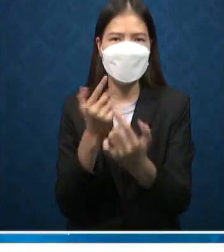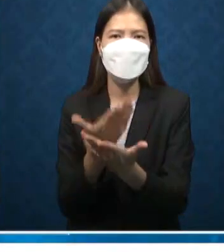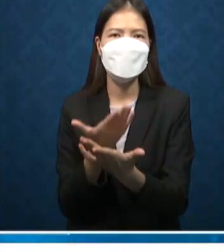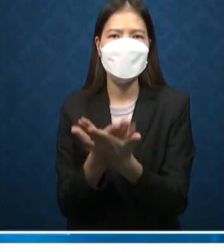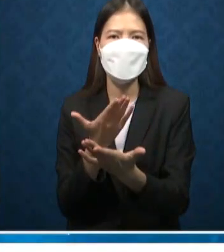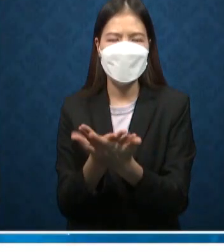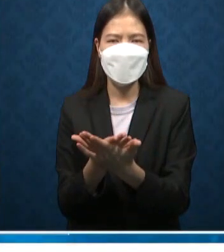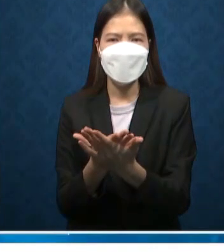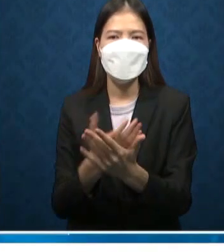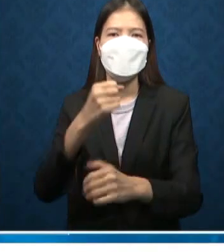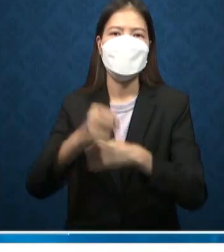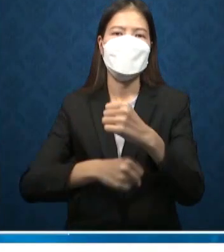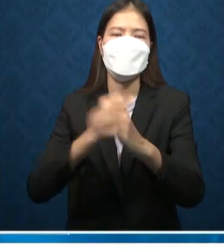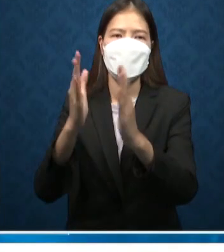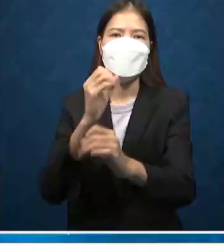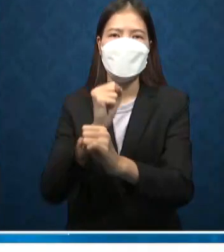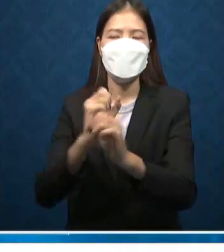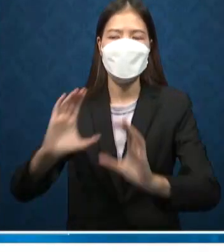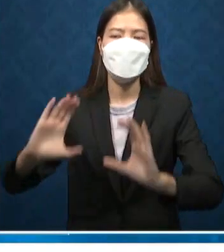ำเหน็จบำนาญ